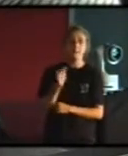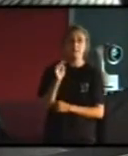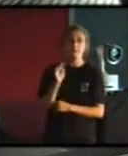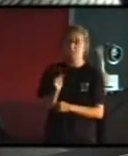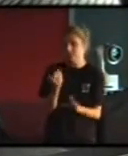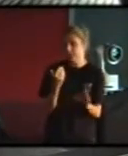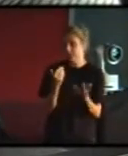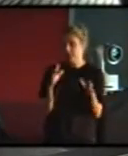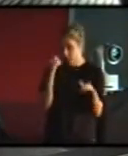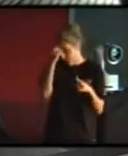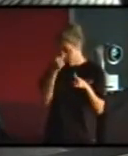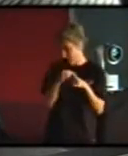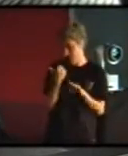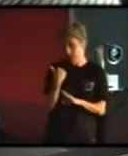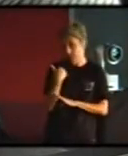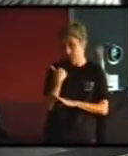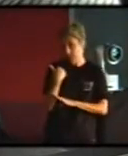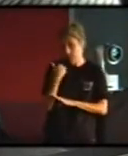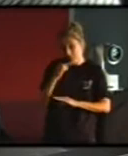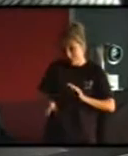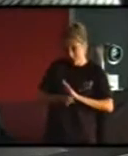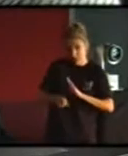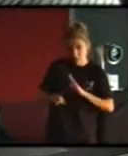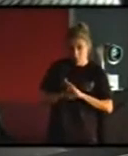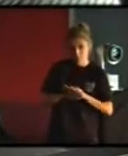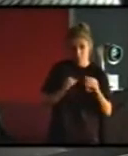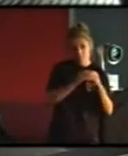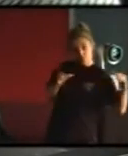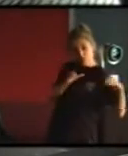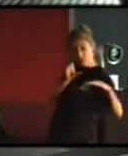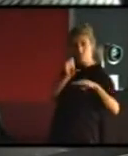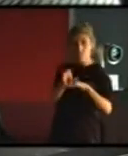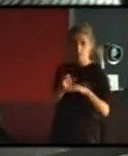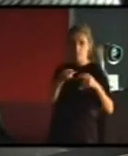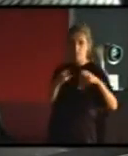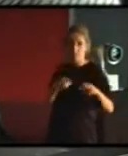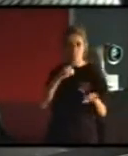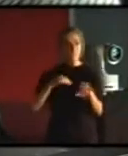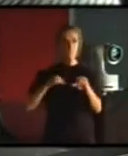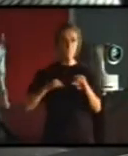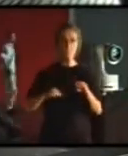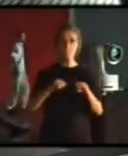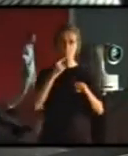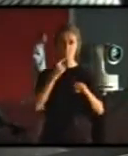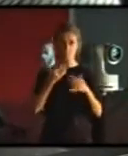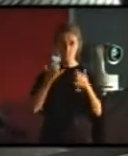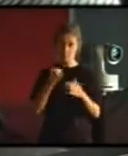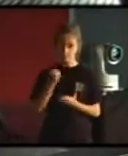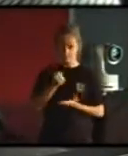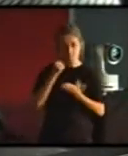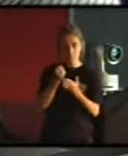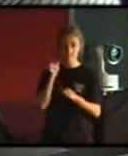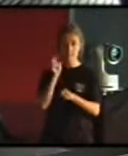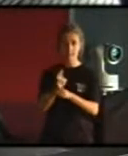se souvient encore qu'il y avait beaucoup qui étaient contre. Donc, il fallait tenir là, en tant que préservateur et conservateur de